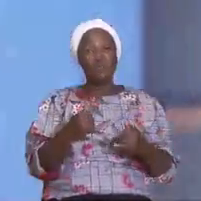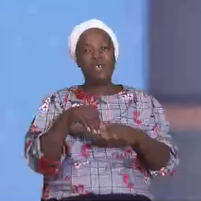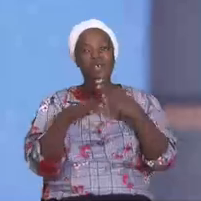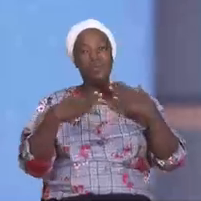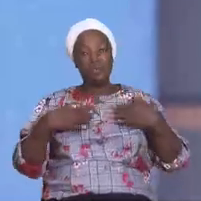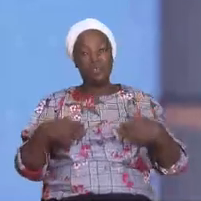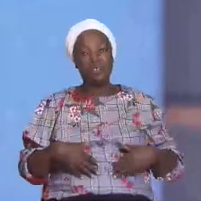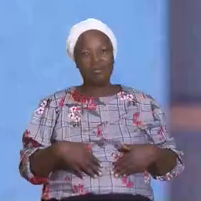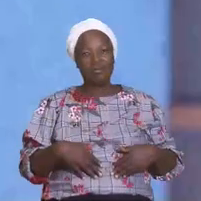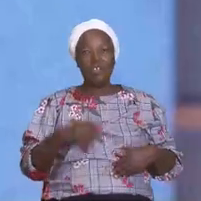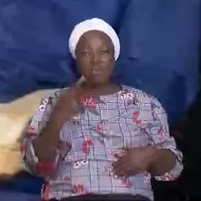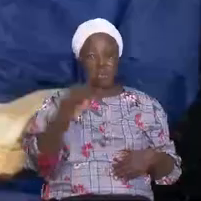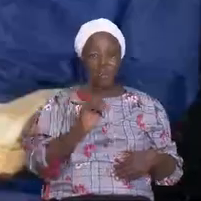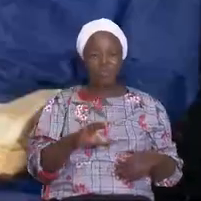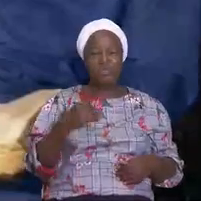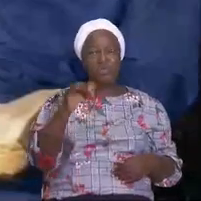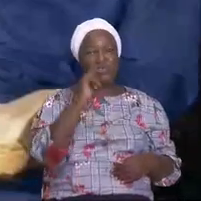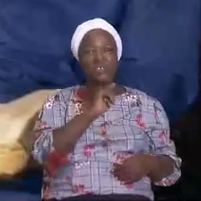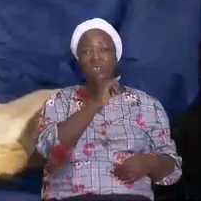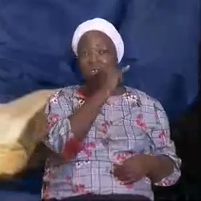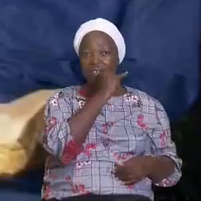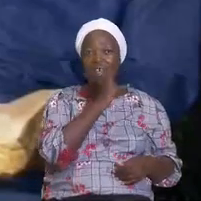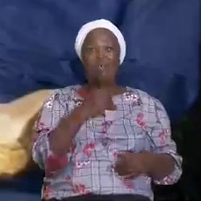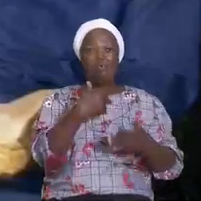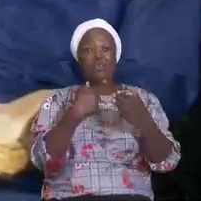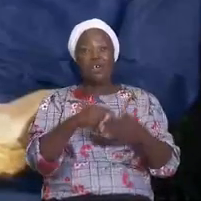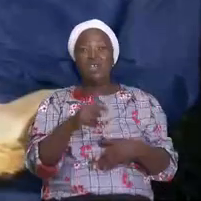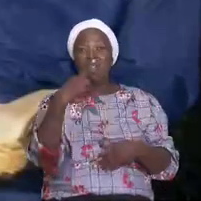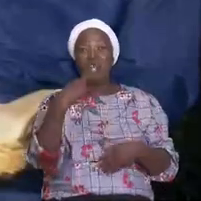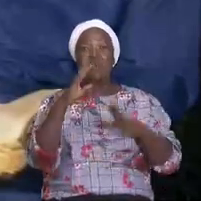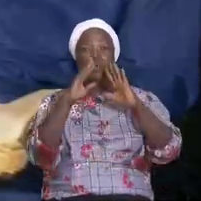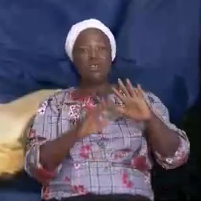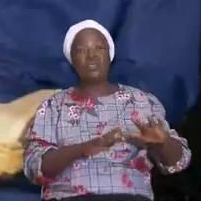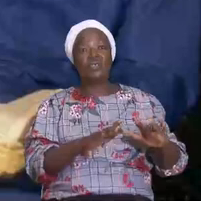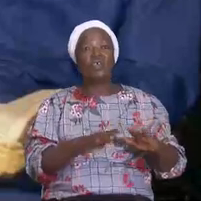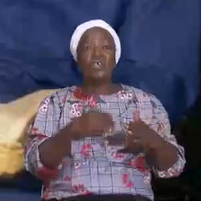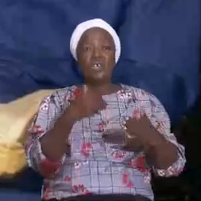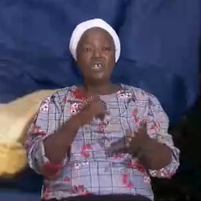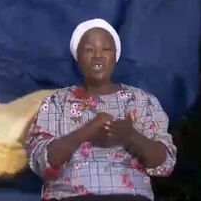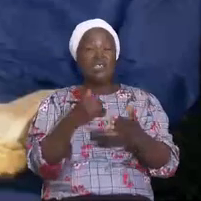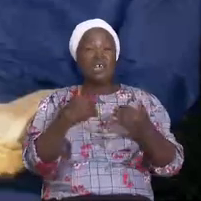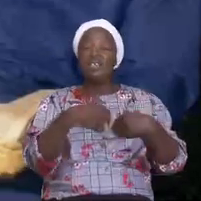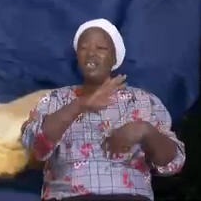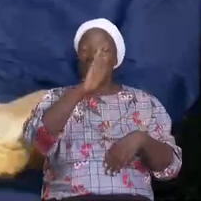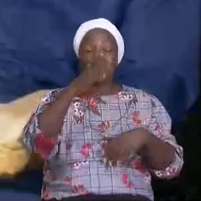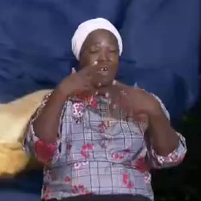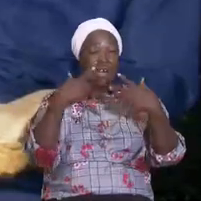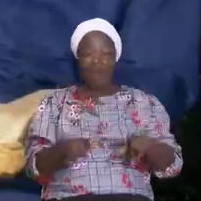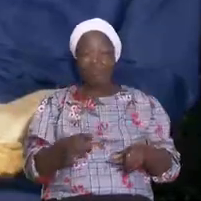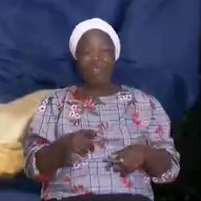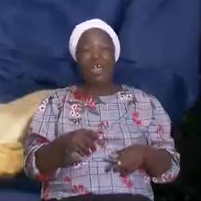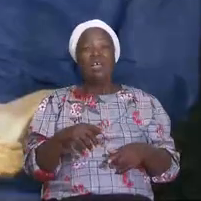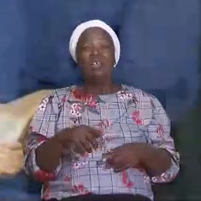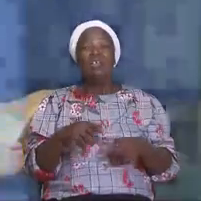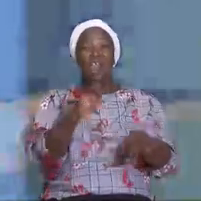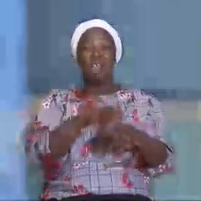Seigneur, ce miracle va venir. Vous voyez, les enfants d'Israël, devant la